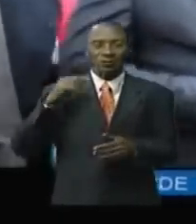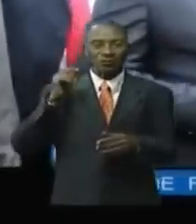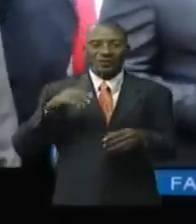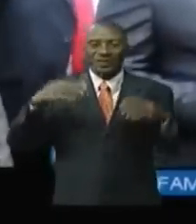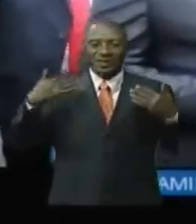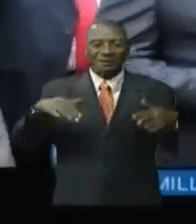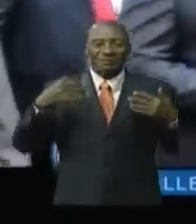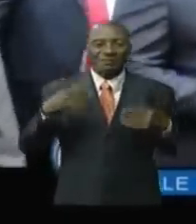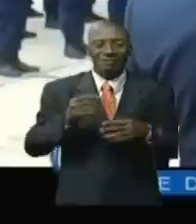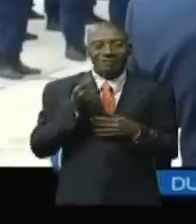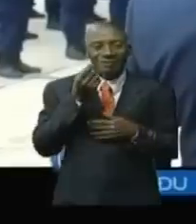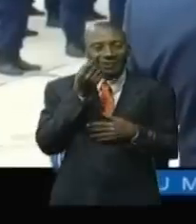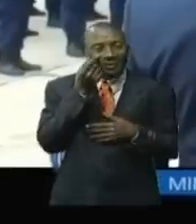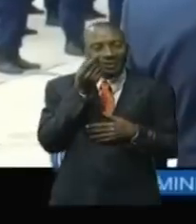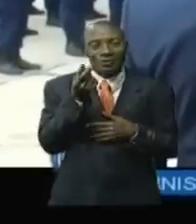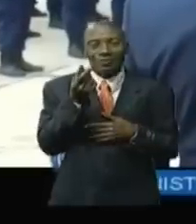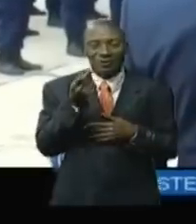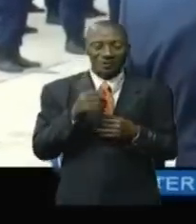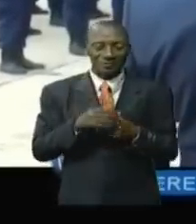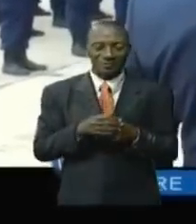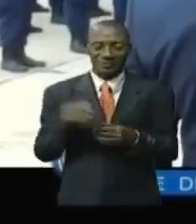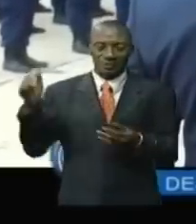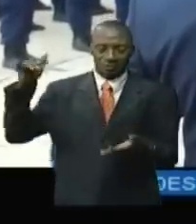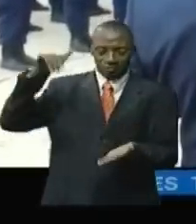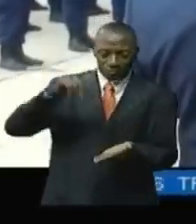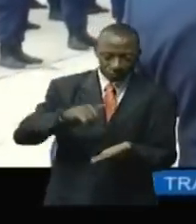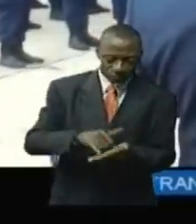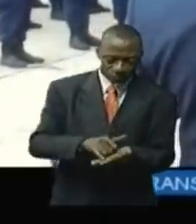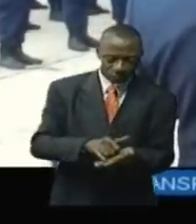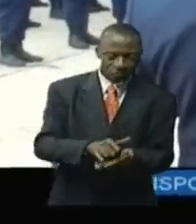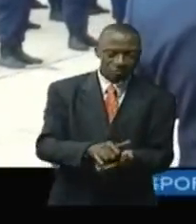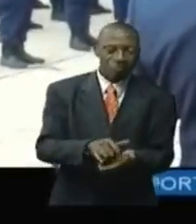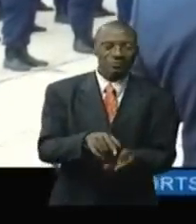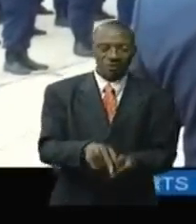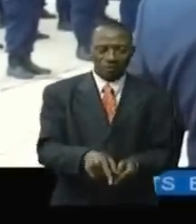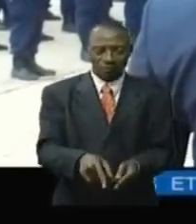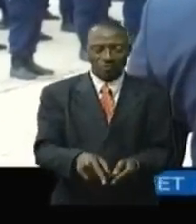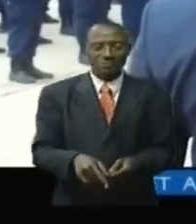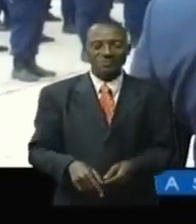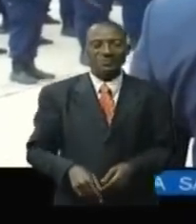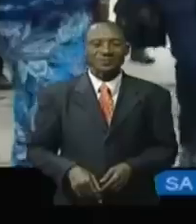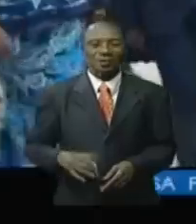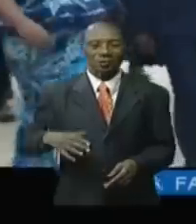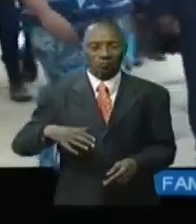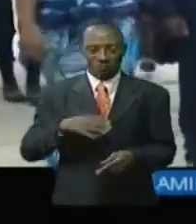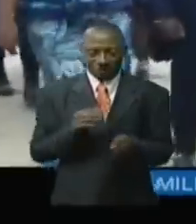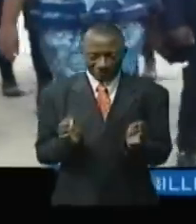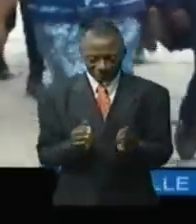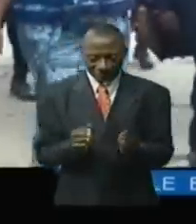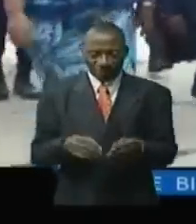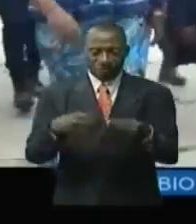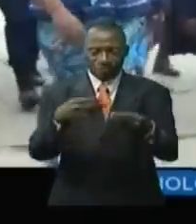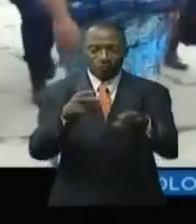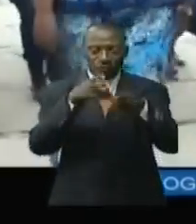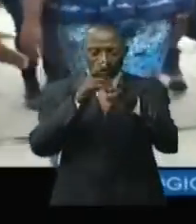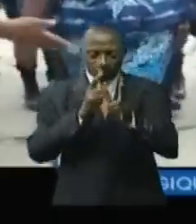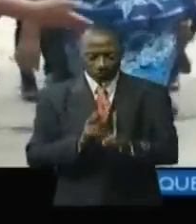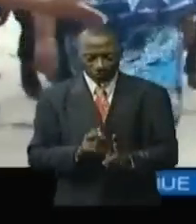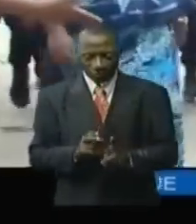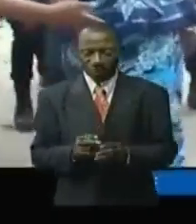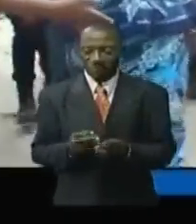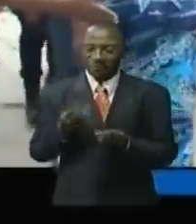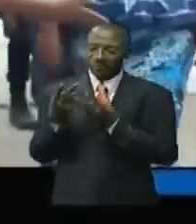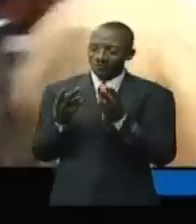les tarmacs de l'aéroport de Lungando, où il reçoit les honneurs du comité restreint d'accueil. Honneur de troupes et